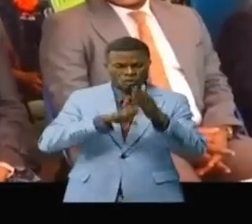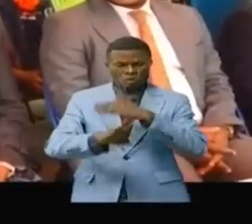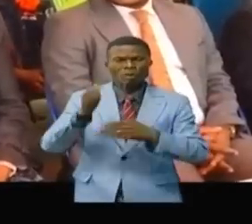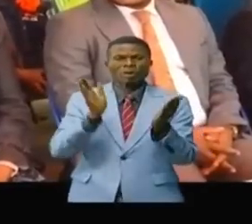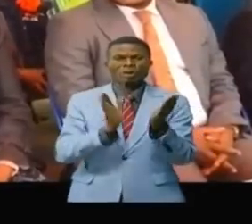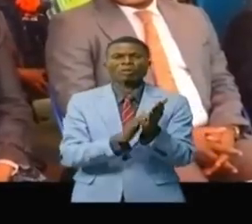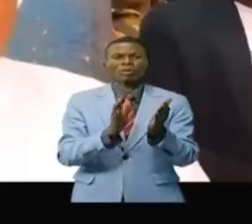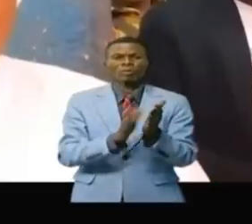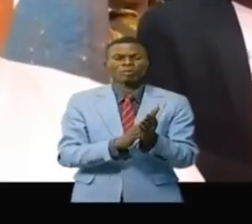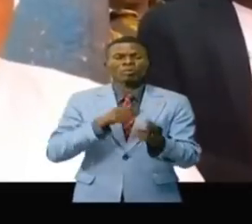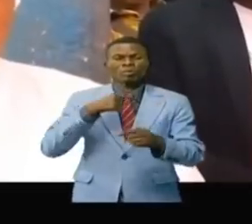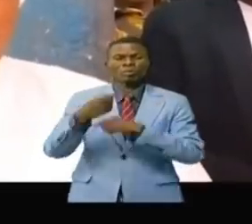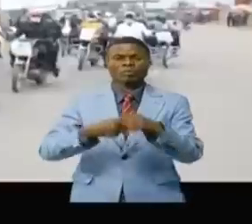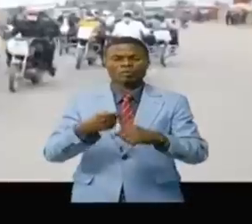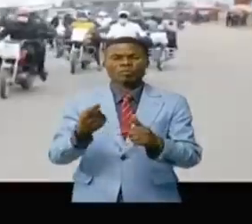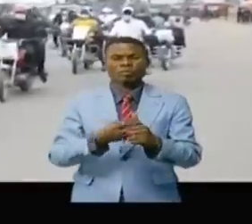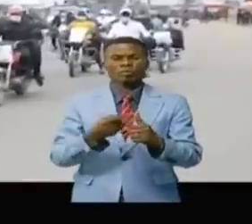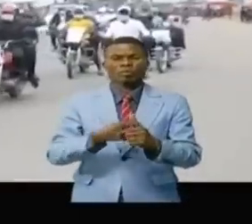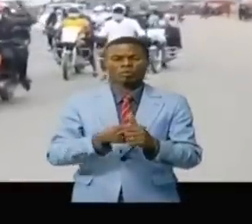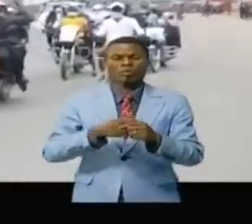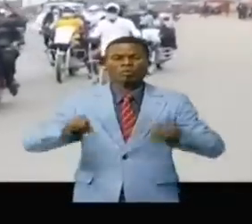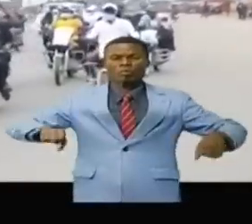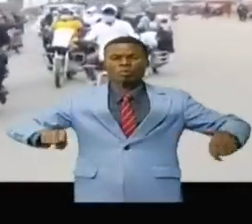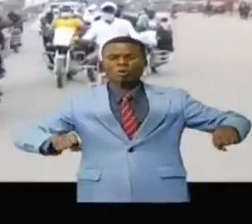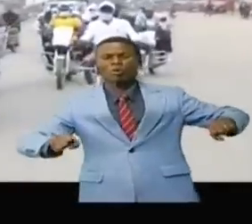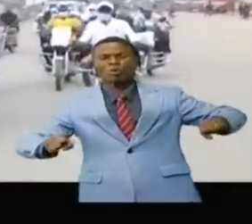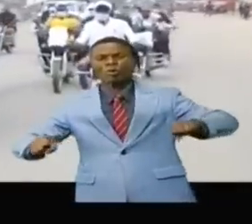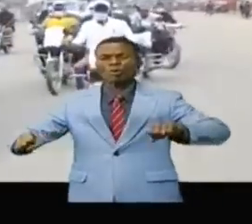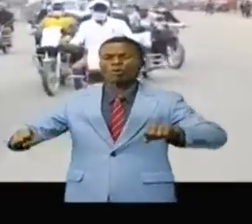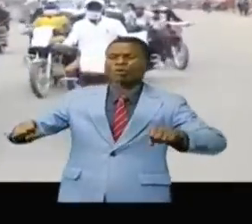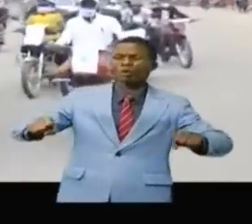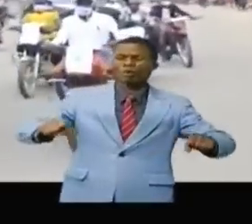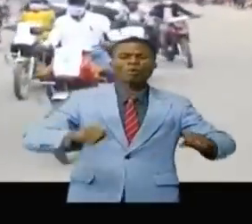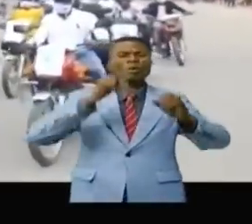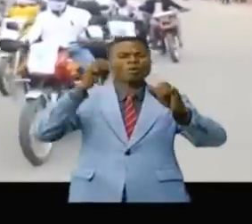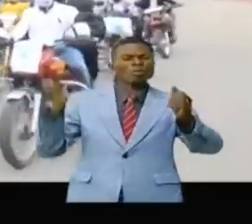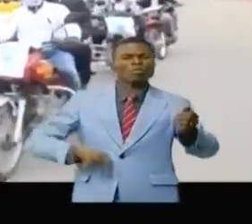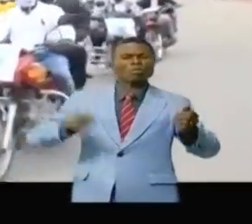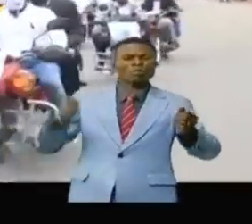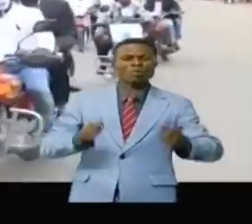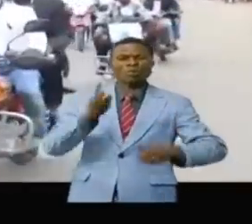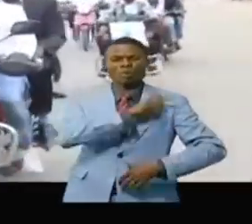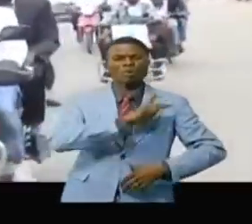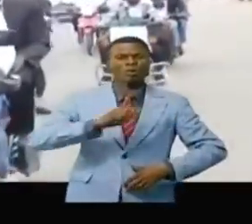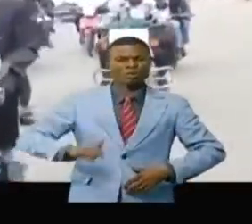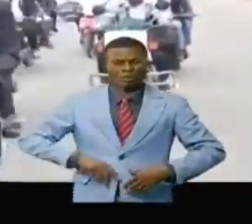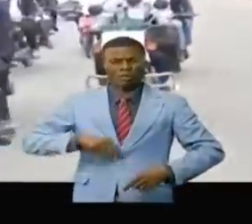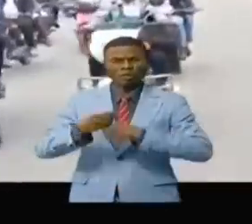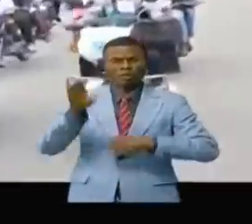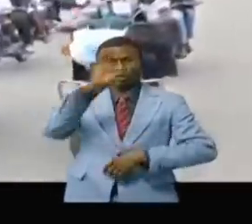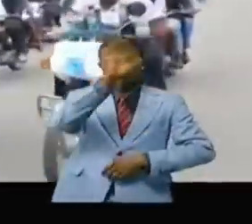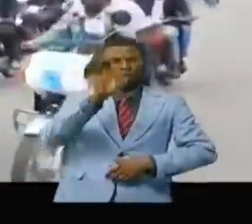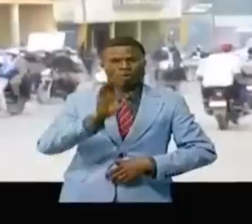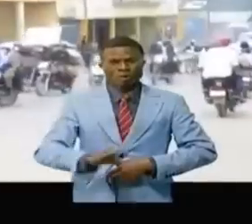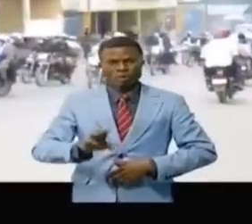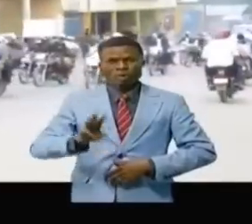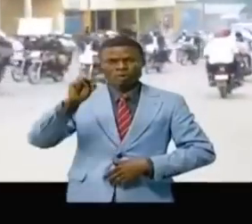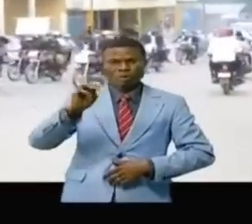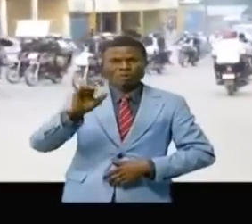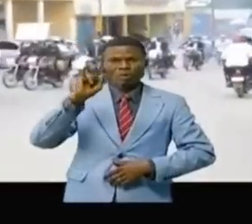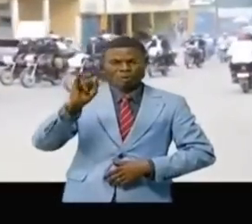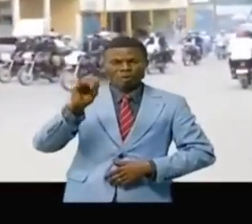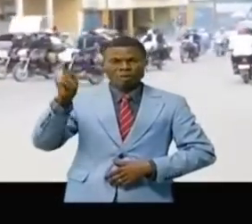l'école. Tout est parti d'une caravane motorisée au rythme de la fanfare kimbanguiste qui est partie de la commune de